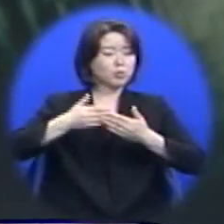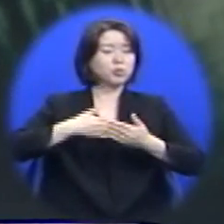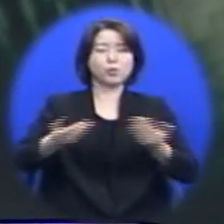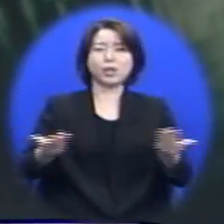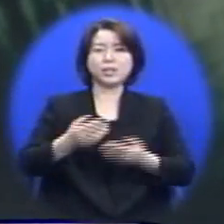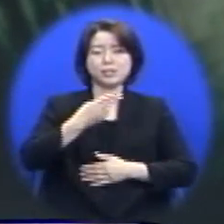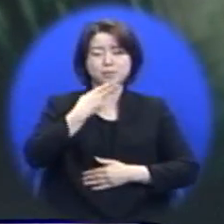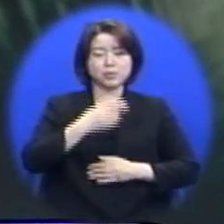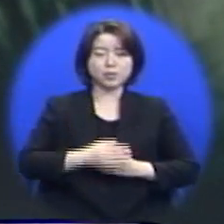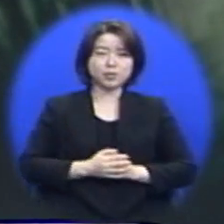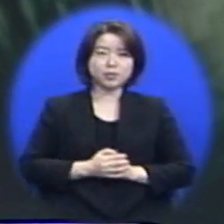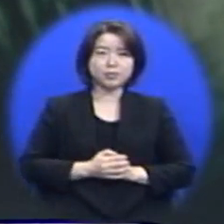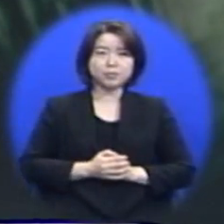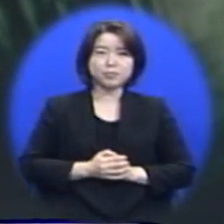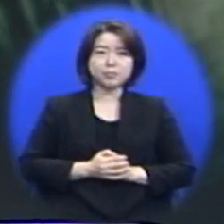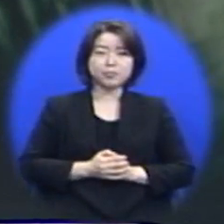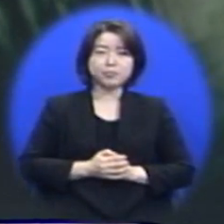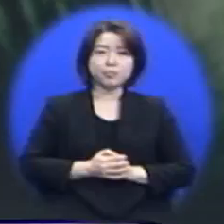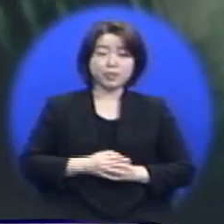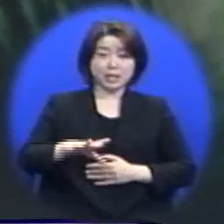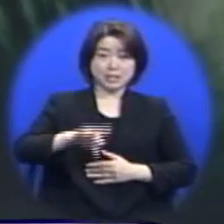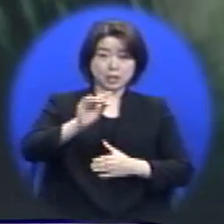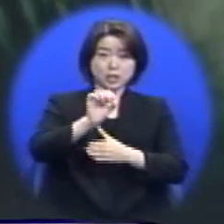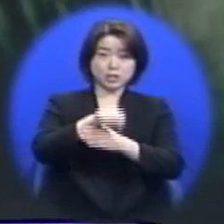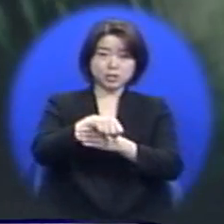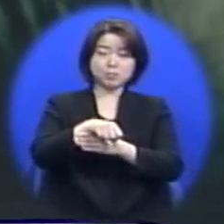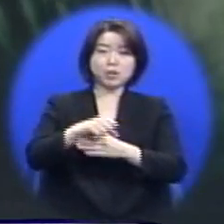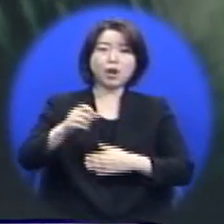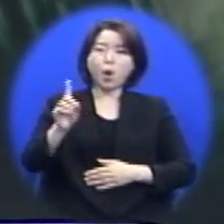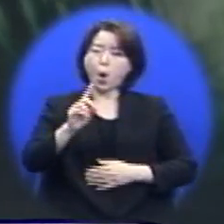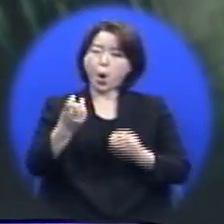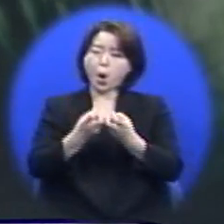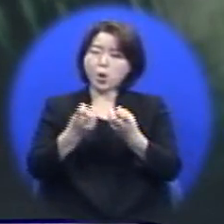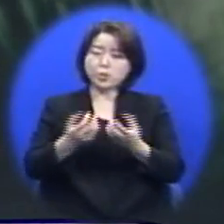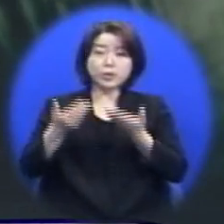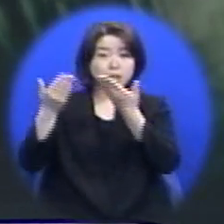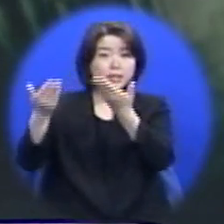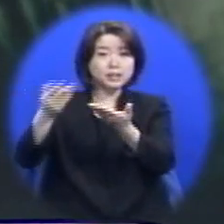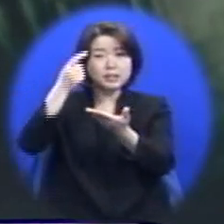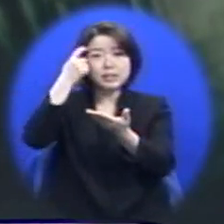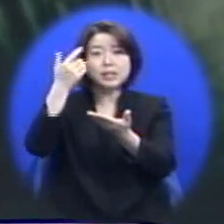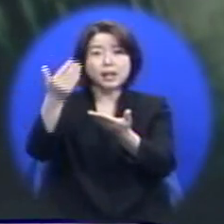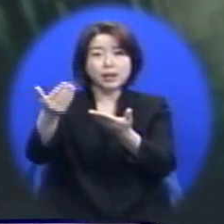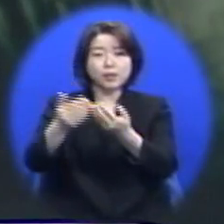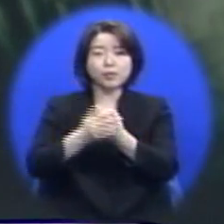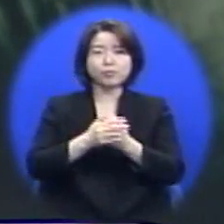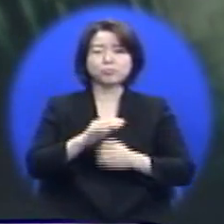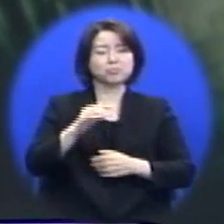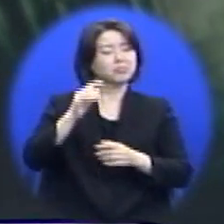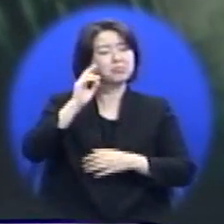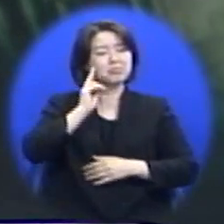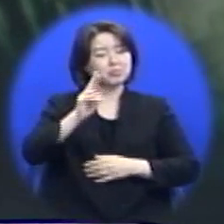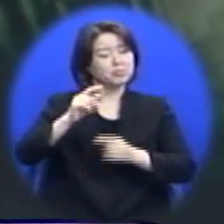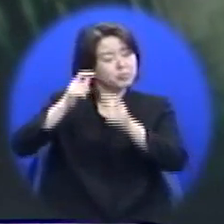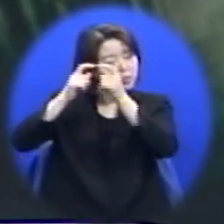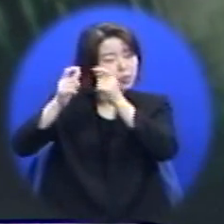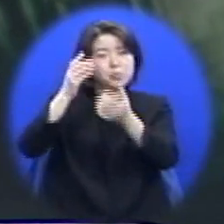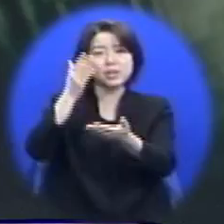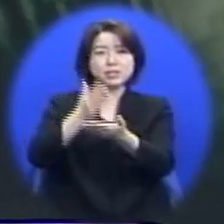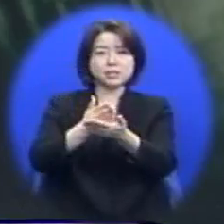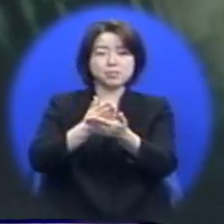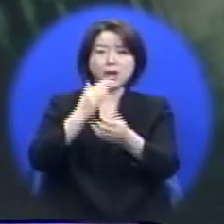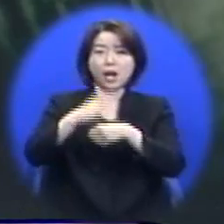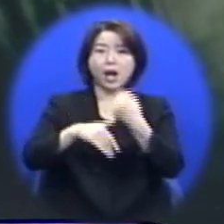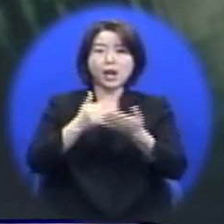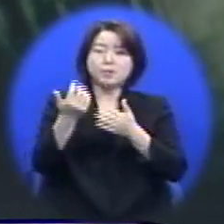없어요. 아니, 첫 열매를 어떻게 드리나요? 너무 고민하지 마세요. 하나님이